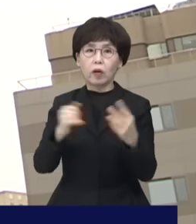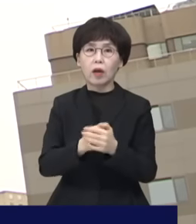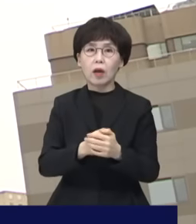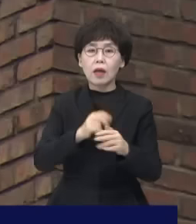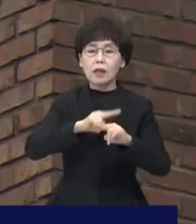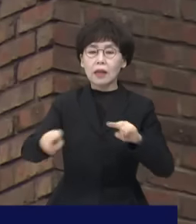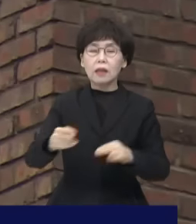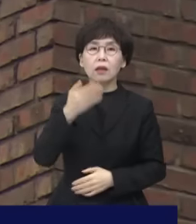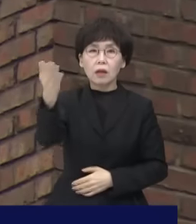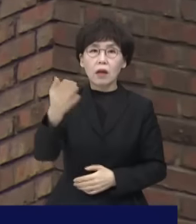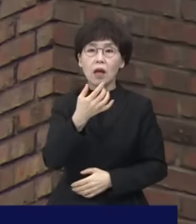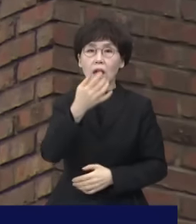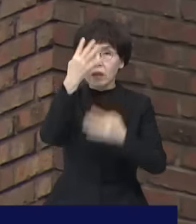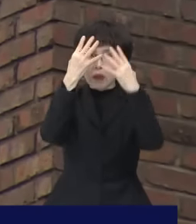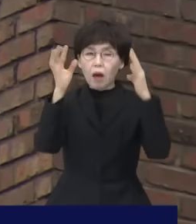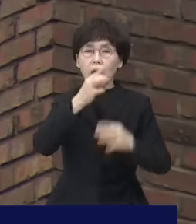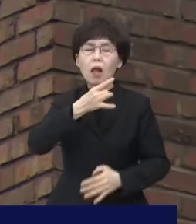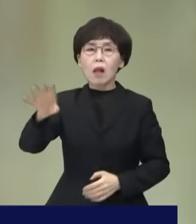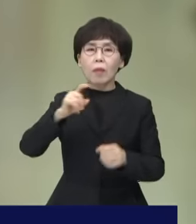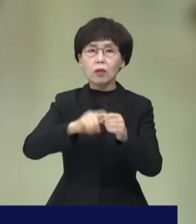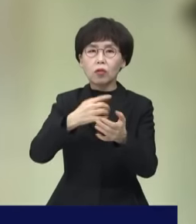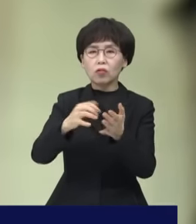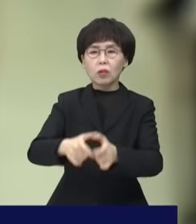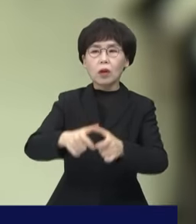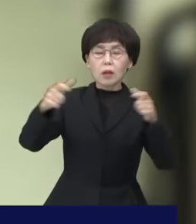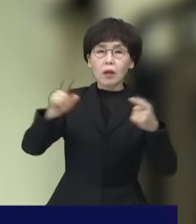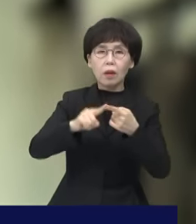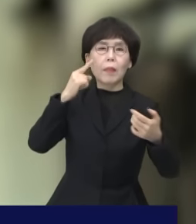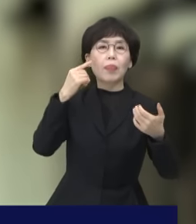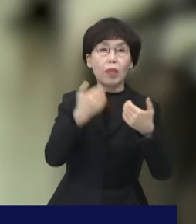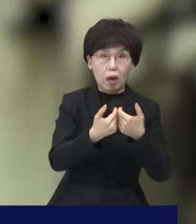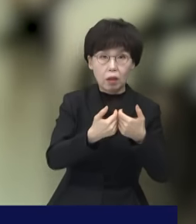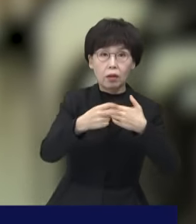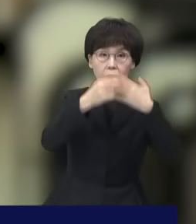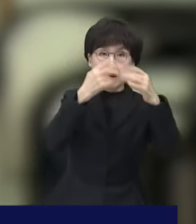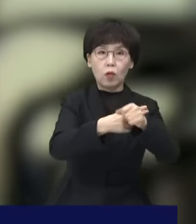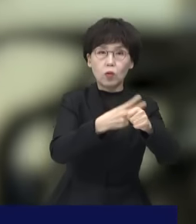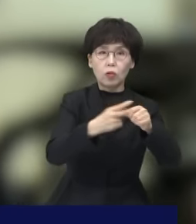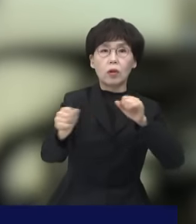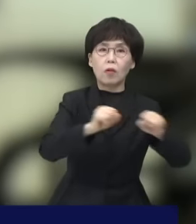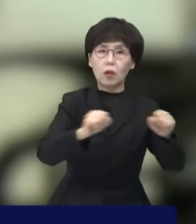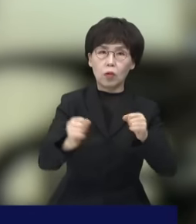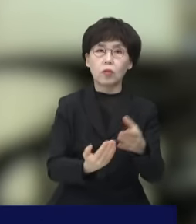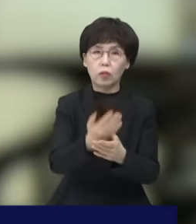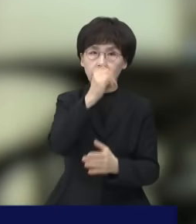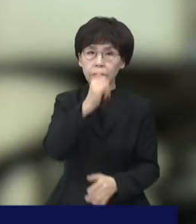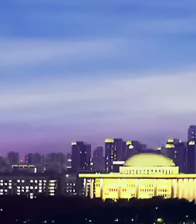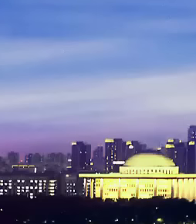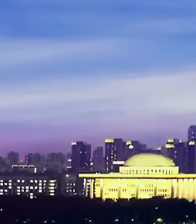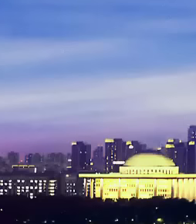일방적인 증언에 반대하는 의대 교수들의 움직임도 잇따르고 있습니다. SBS 유승현입니다.